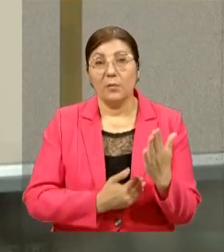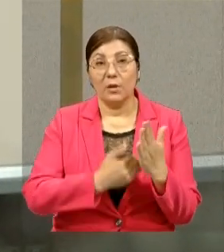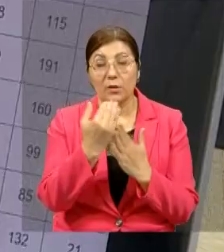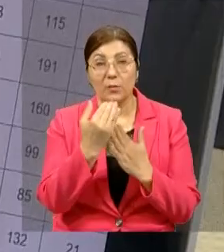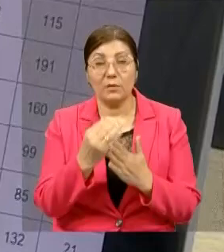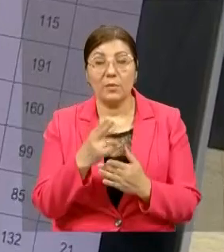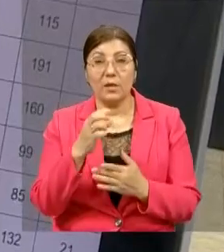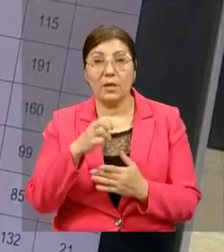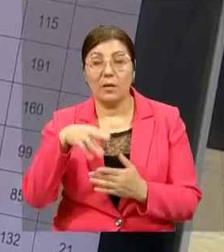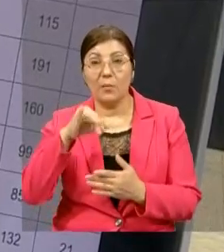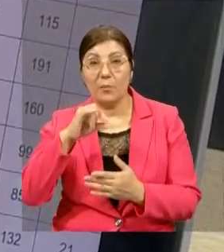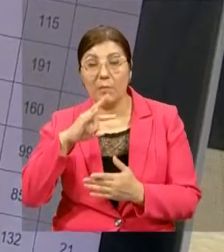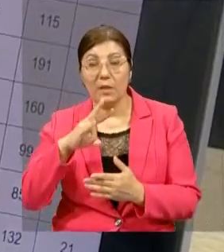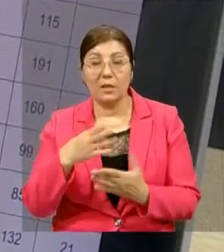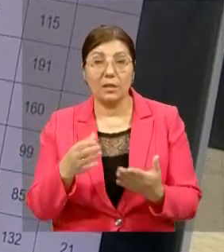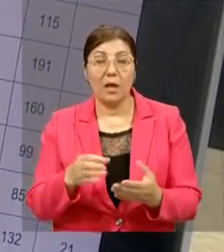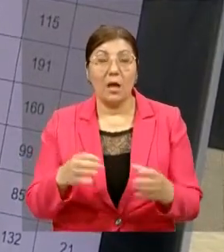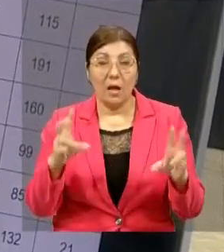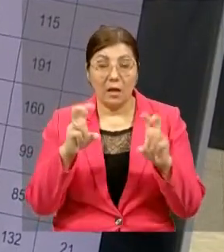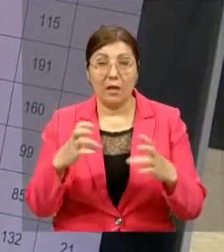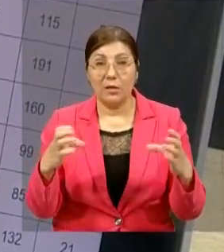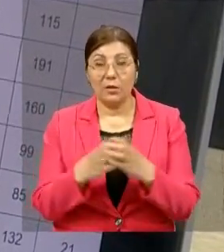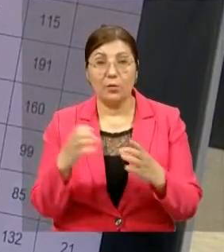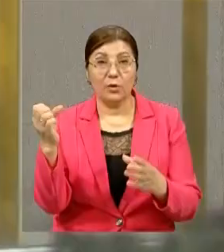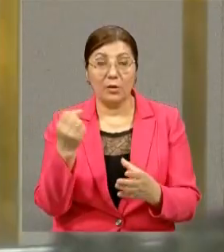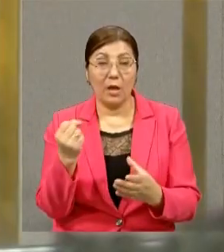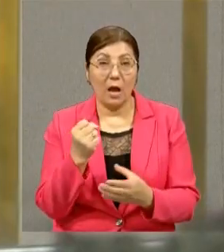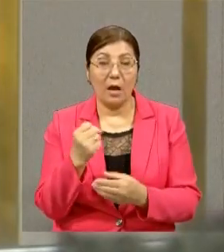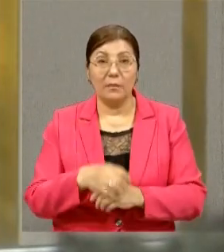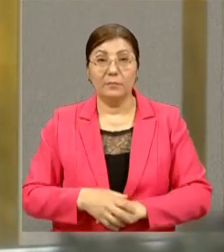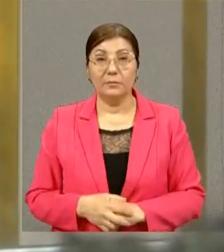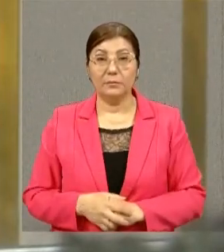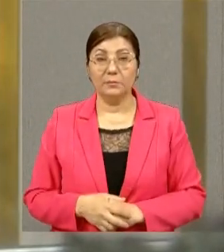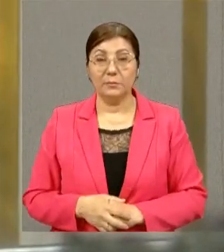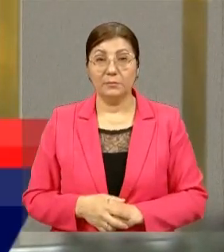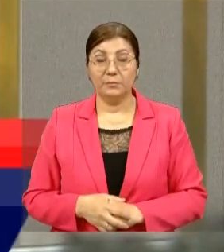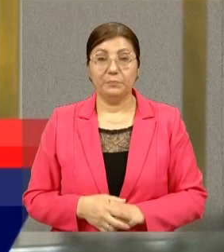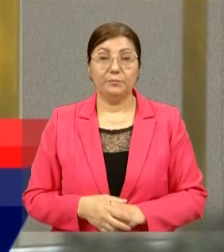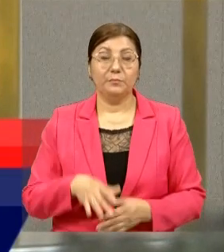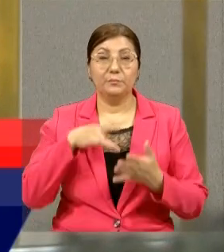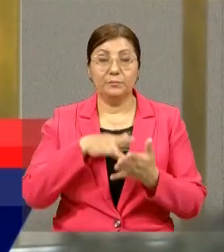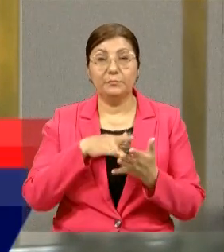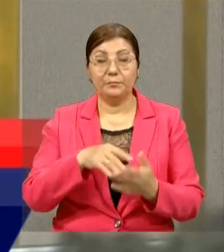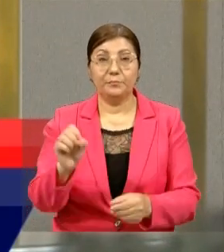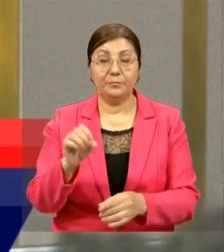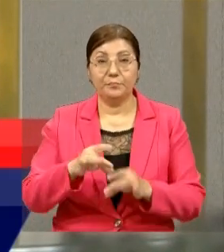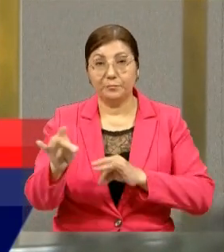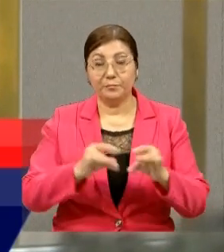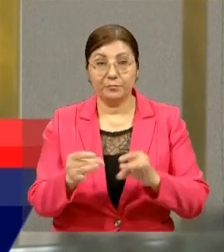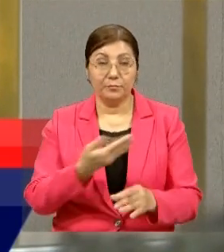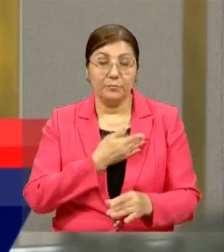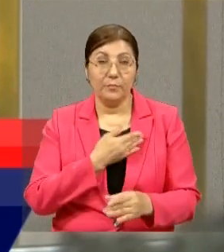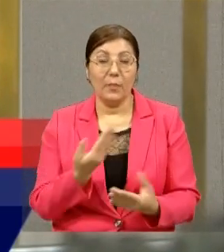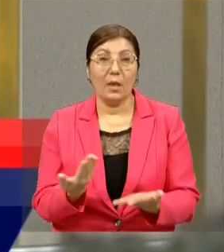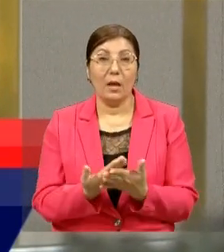категории А предостав широкий спектр услуг путешественникам путешествуя на автомобиле туристы хотят иметь